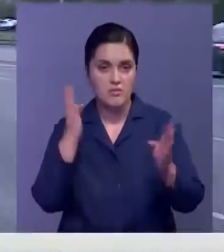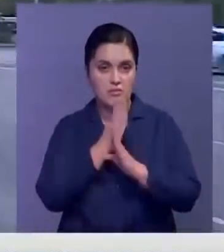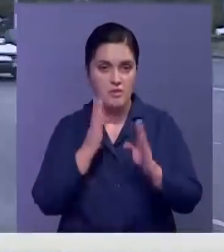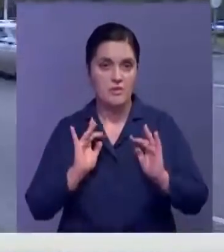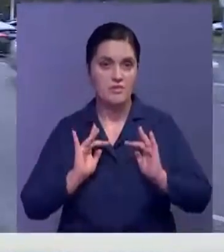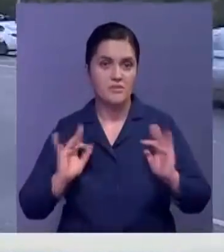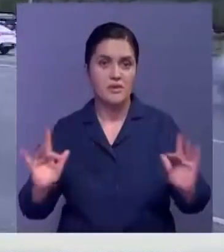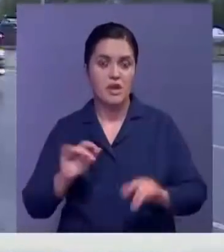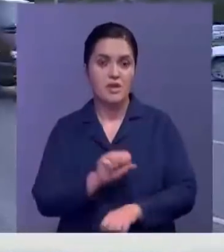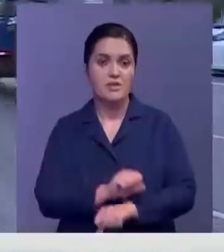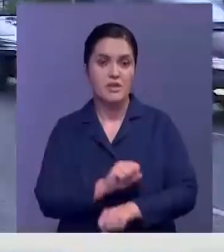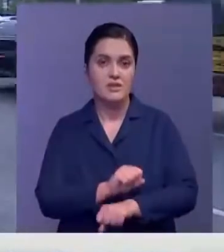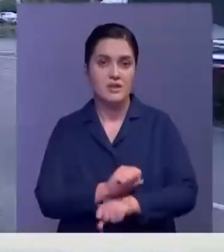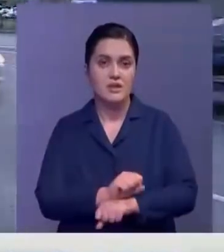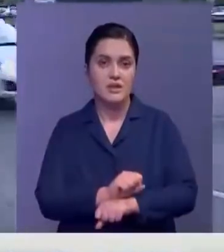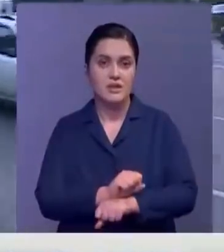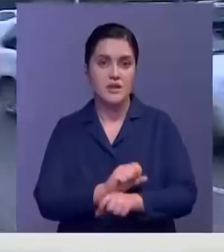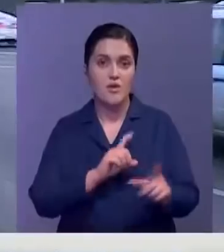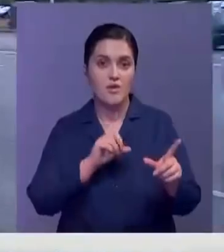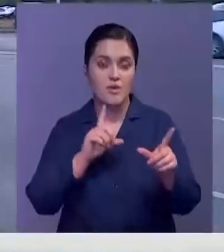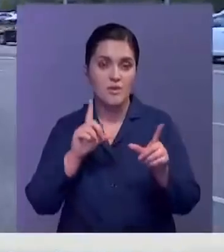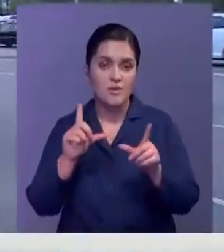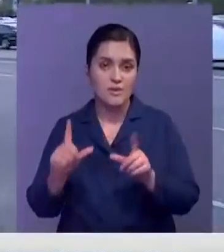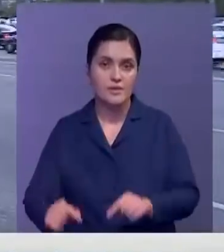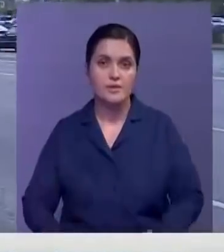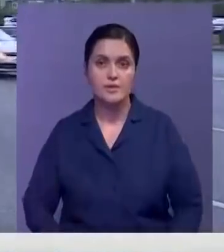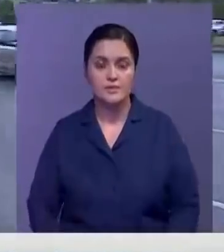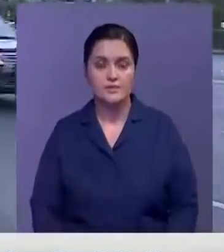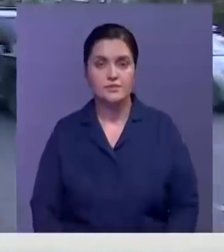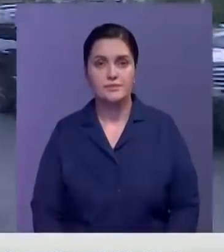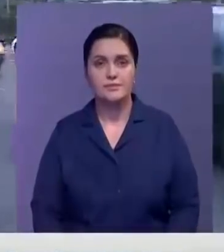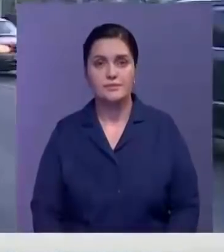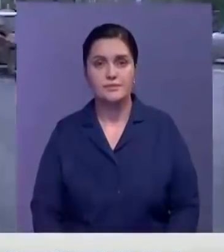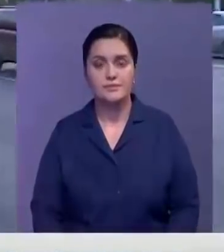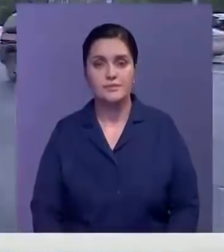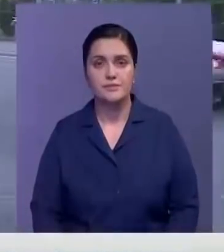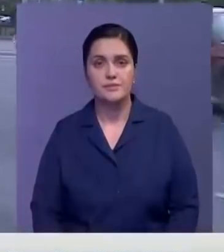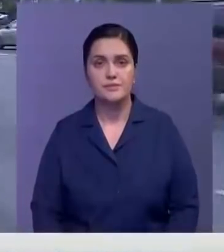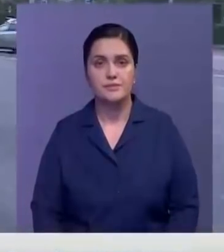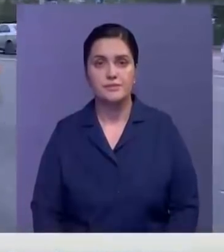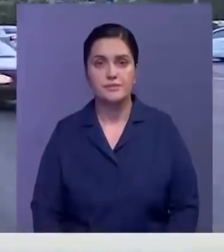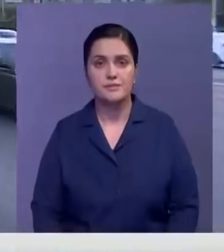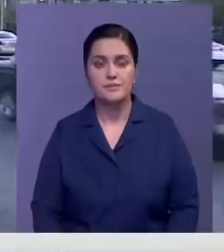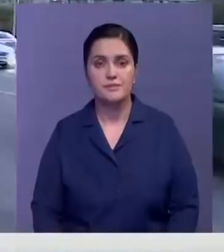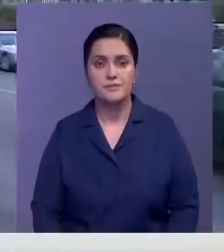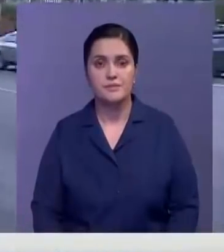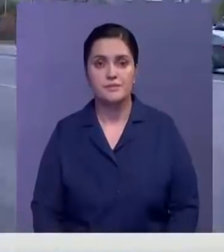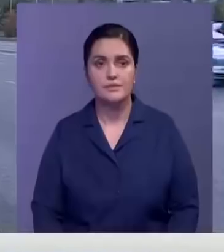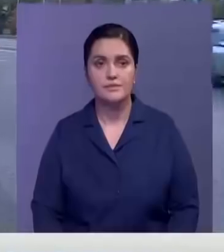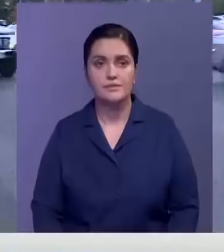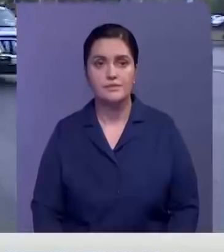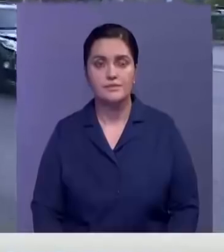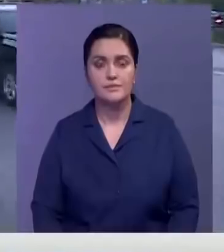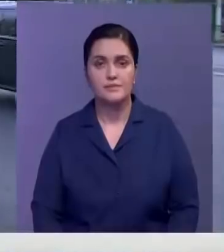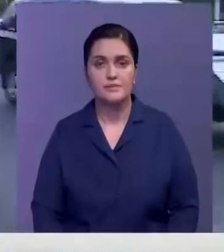последнем автобусе. Ну, в общем, картина вот такая, как вы видите. Может быть, сейчас просто так